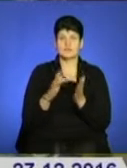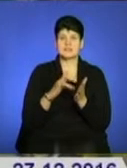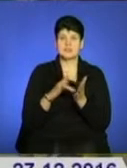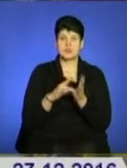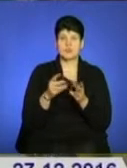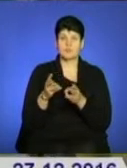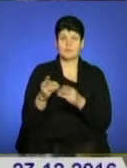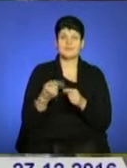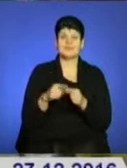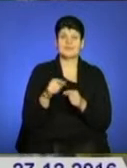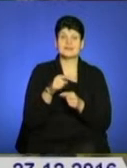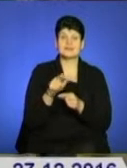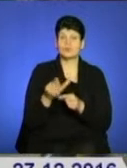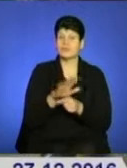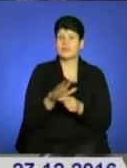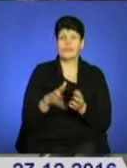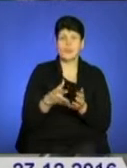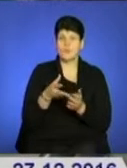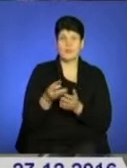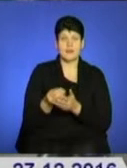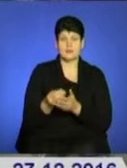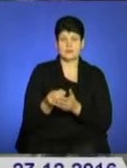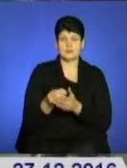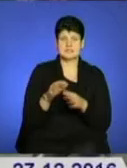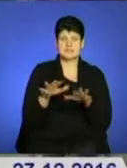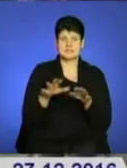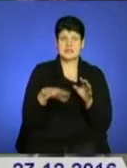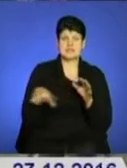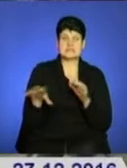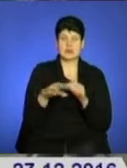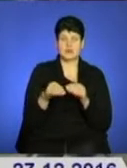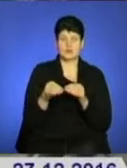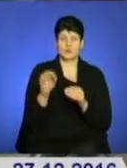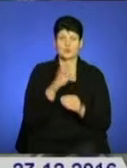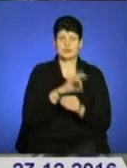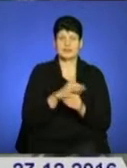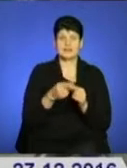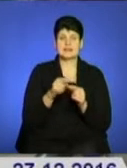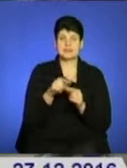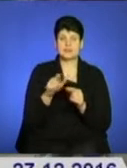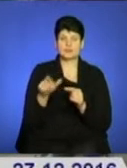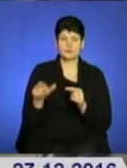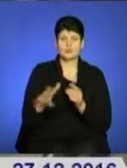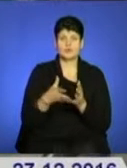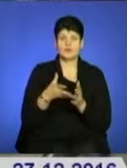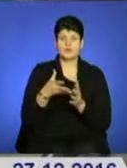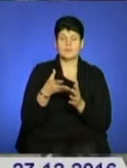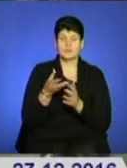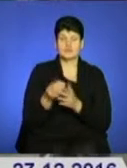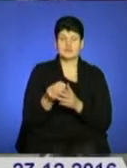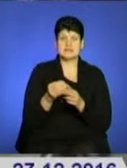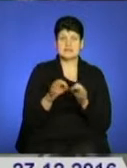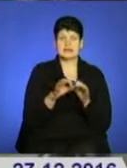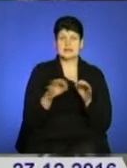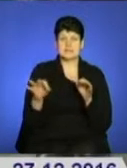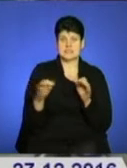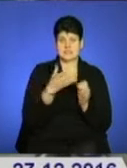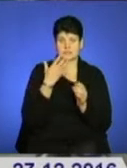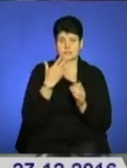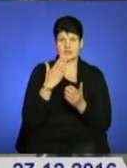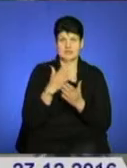вони не встановили індивідуально тепловий пункт. Це пов'язано з тим, що, знову ж таки, є частка